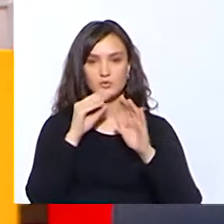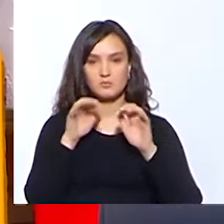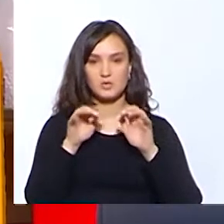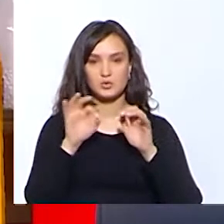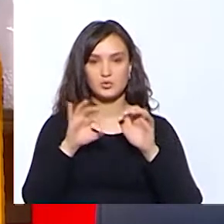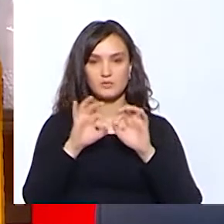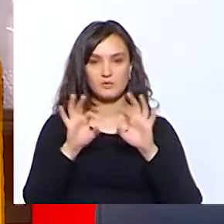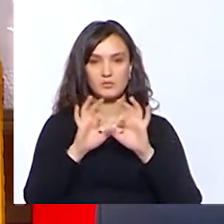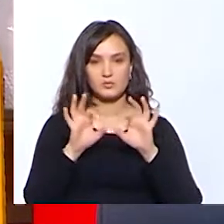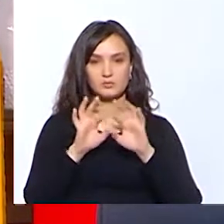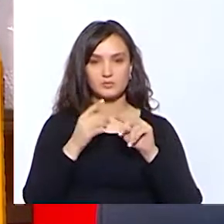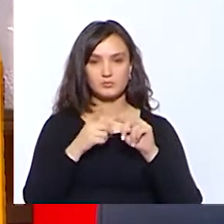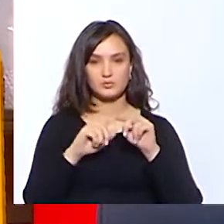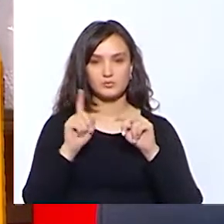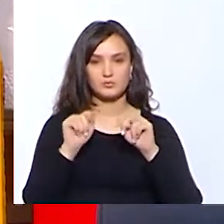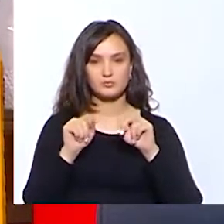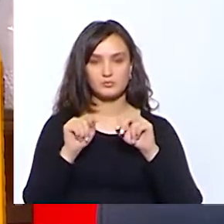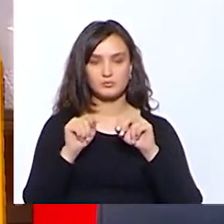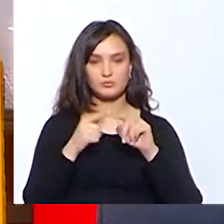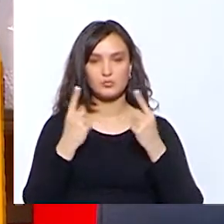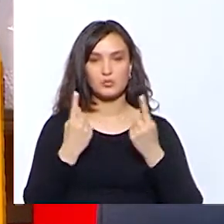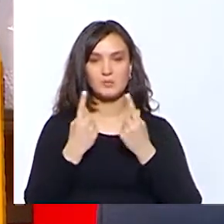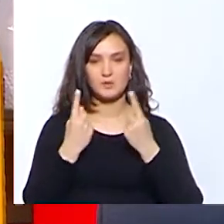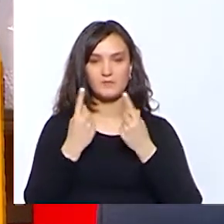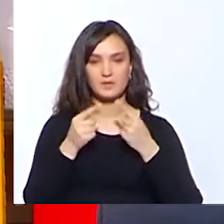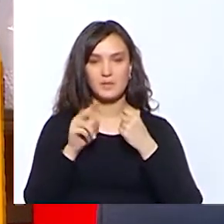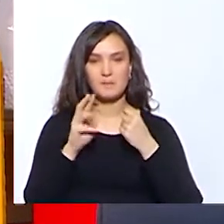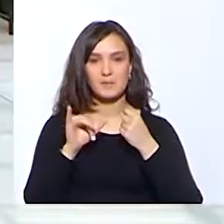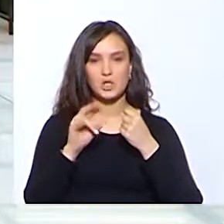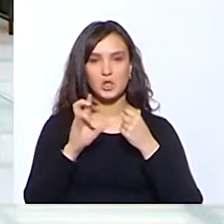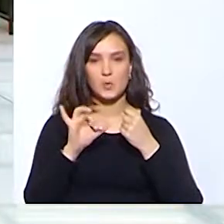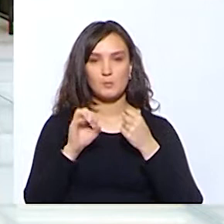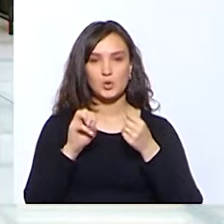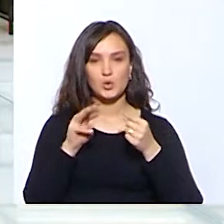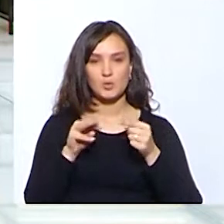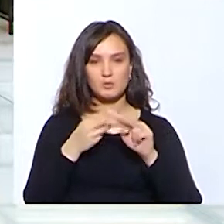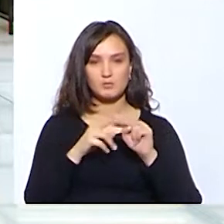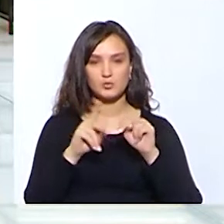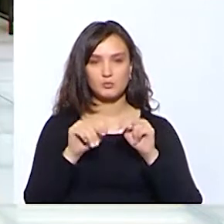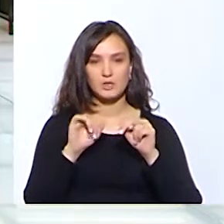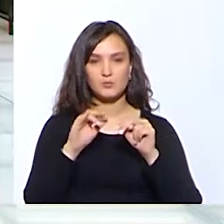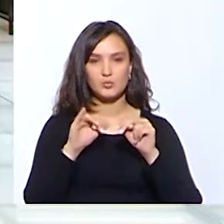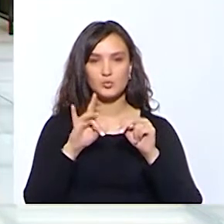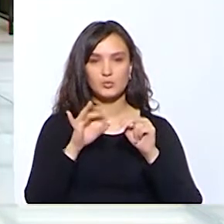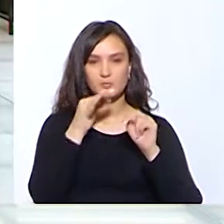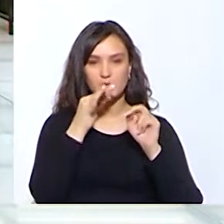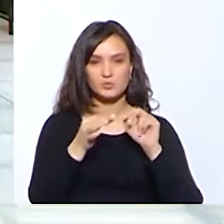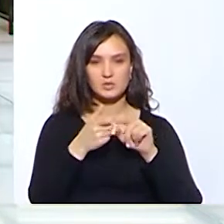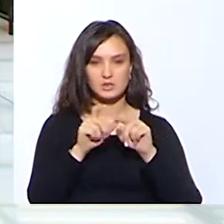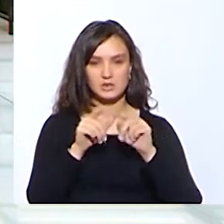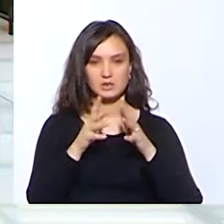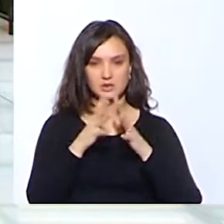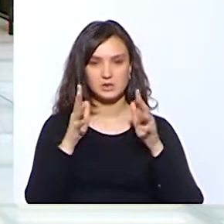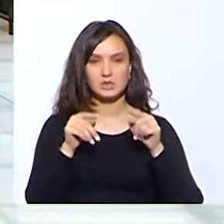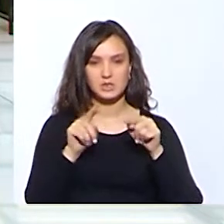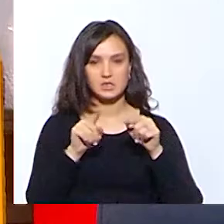ვლაპარაკობთ ხოლმე, მე გახსენებთ ყოველთვის, რომ ეს არის ბუნებრივი მიკროფლორის, მიკრობიომის აღდგენის წინაპირობა, რომელიც იმუნურ პასუხზე ძალიან დიდ გავლენას